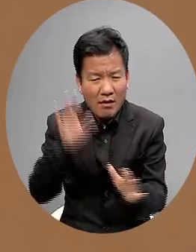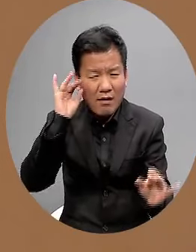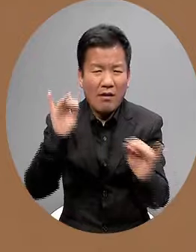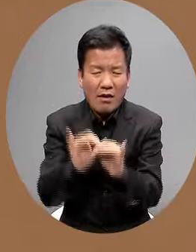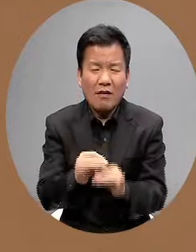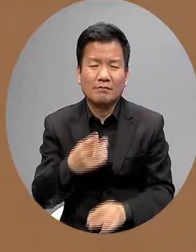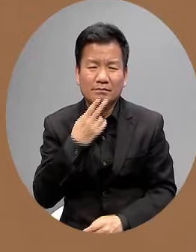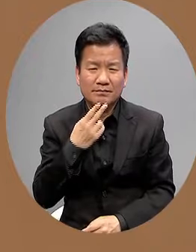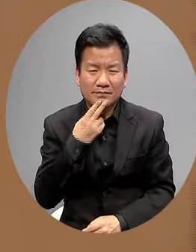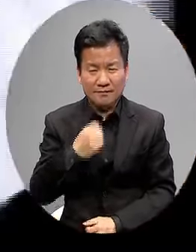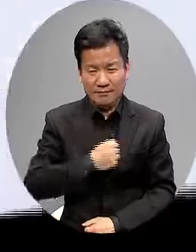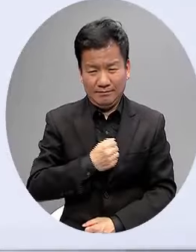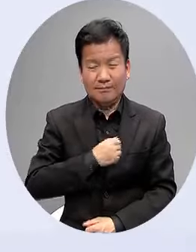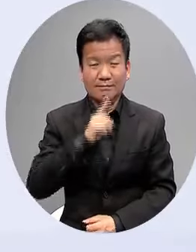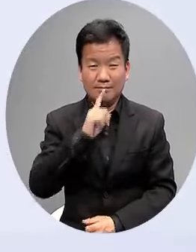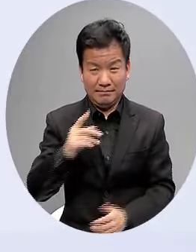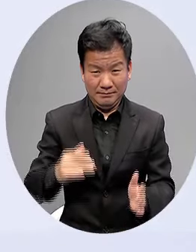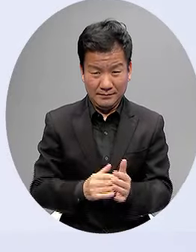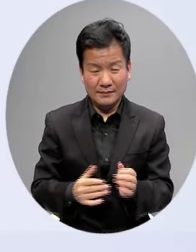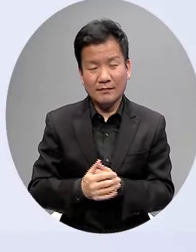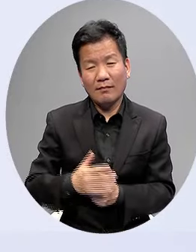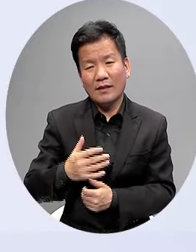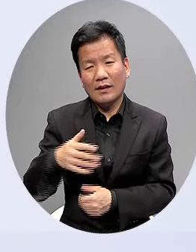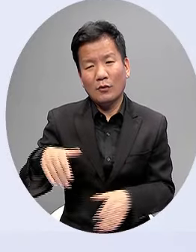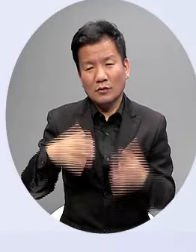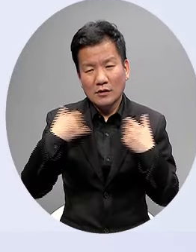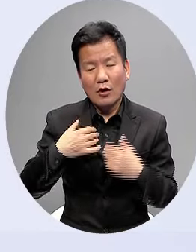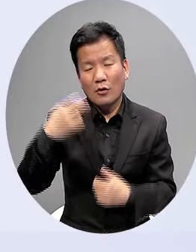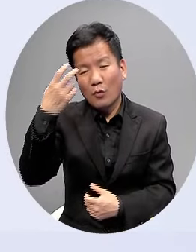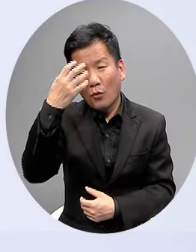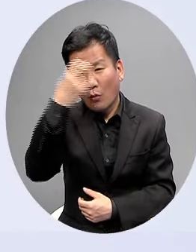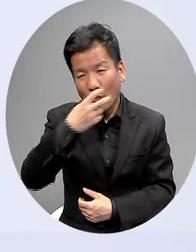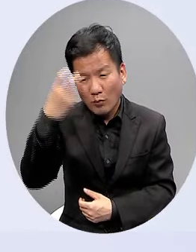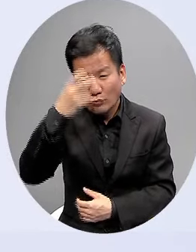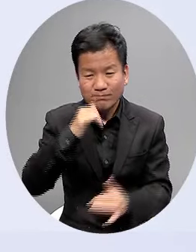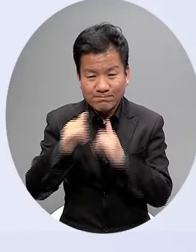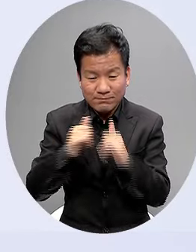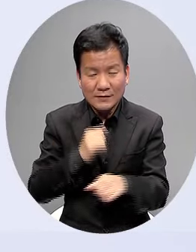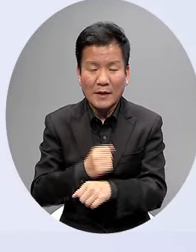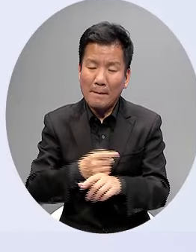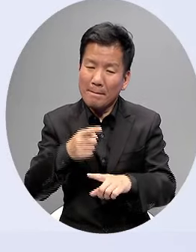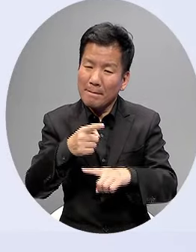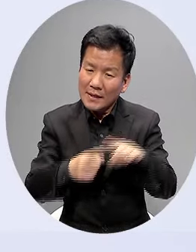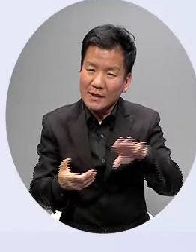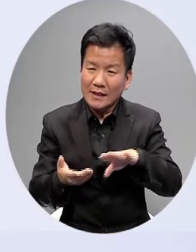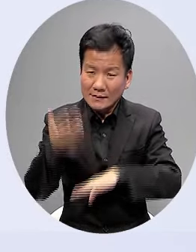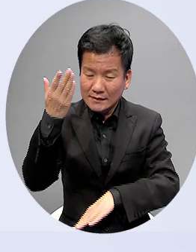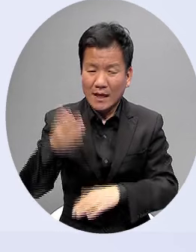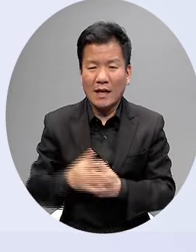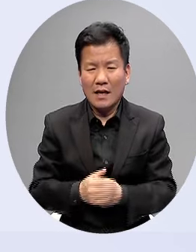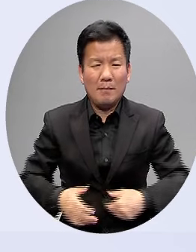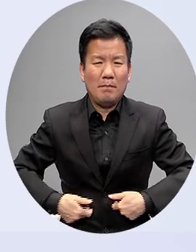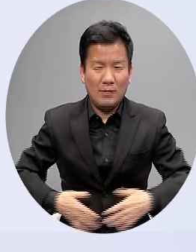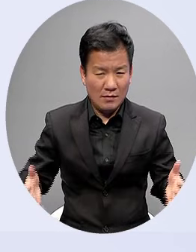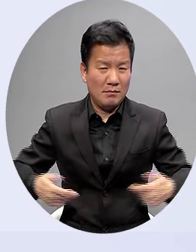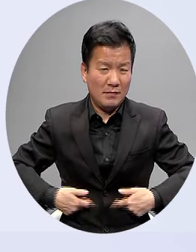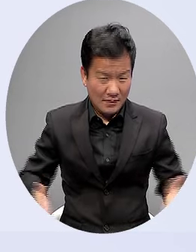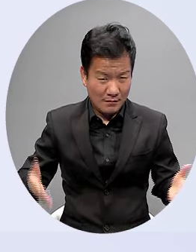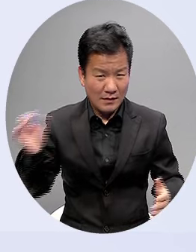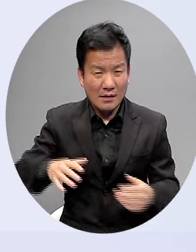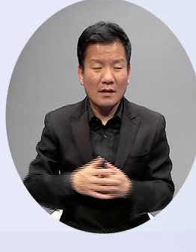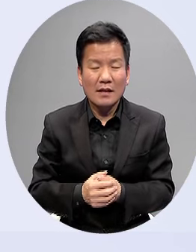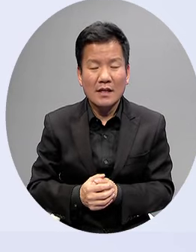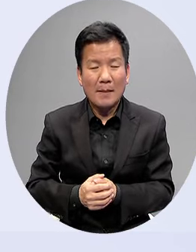없다고 비판했고 도청 공무원 설문 조사에서도 참여자의 절반 이상이 필요 없다며